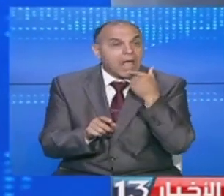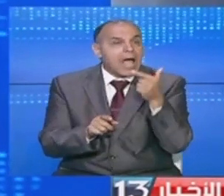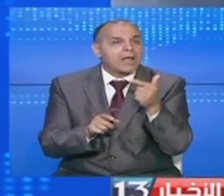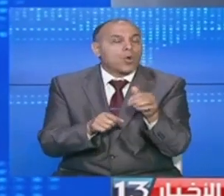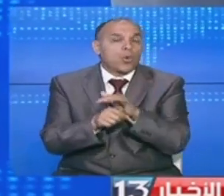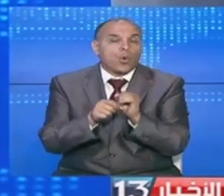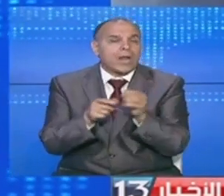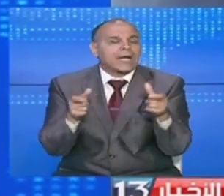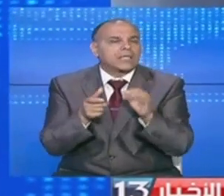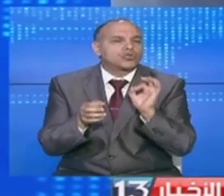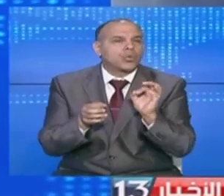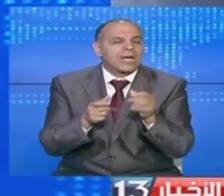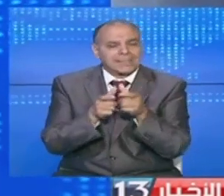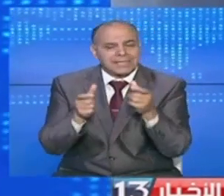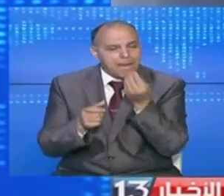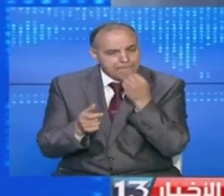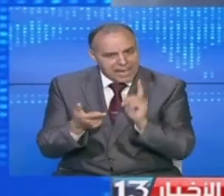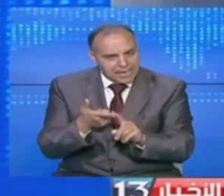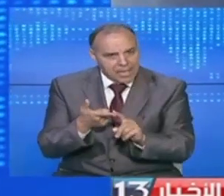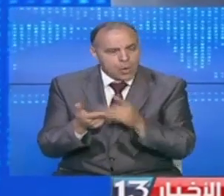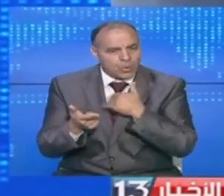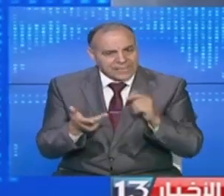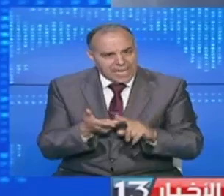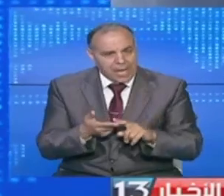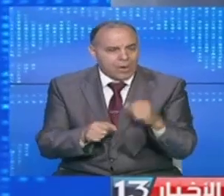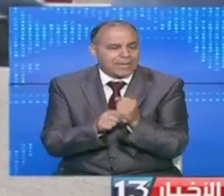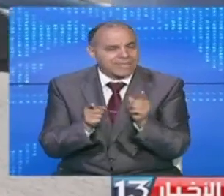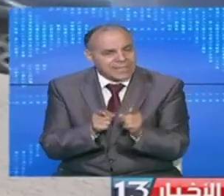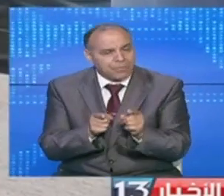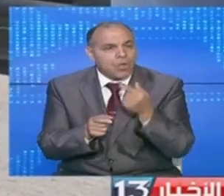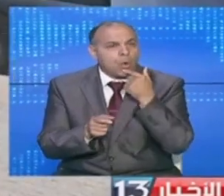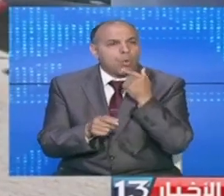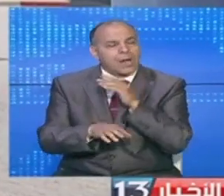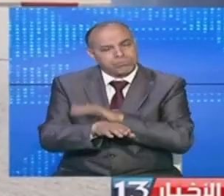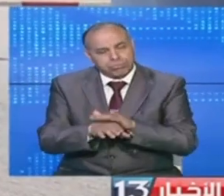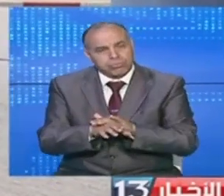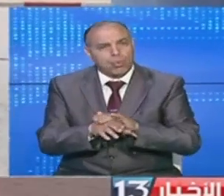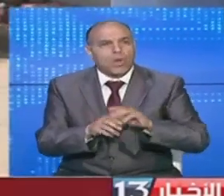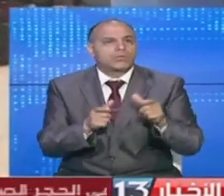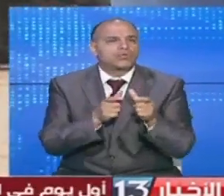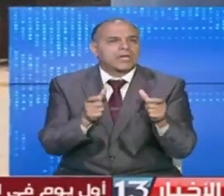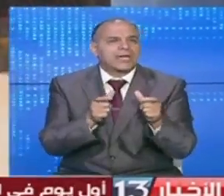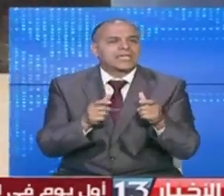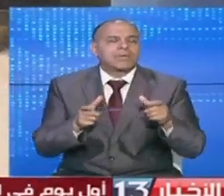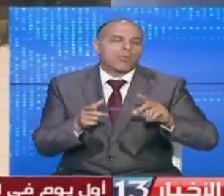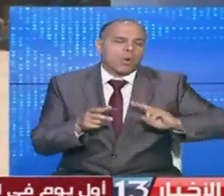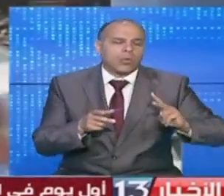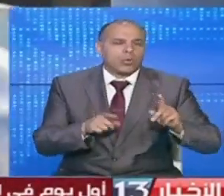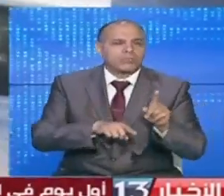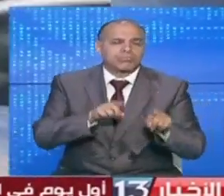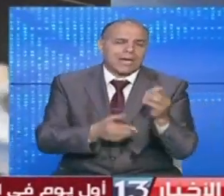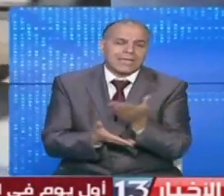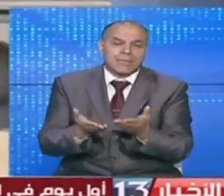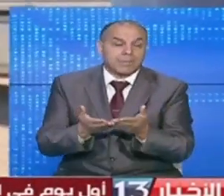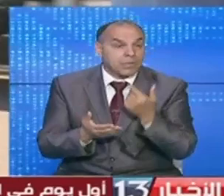وتشمل هذه القطاعات الصناعات الغذائية والصحية والمهن الصغرى والحرفيين ومؤسسات صناعية وبعض